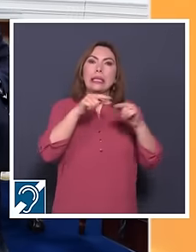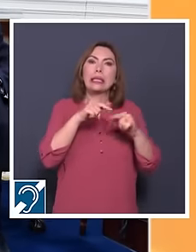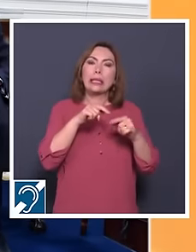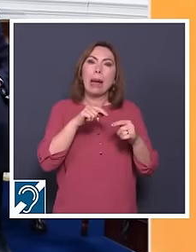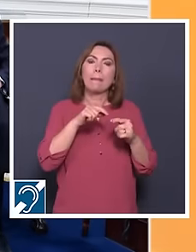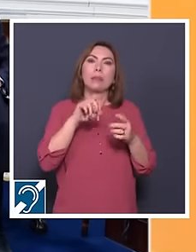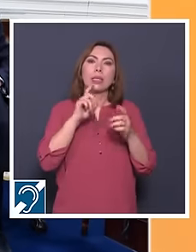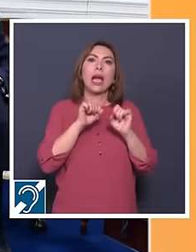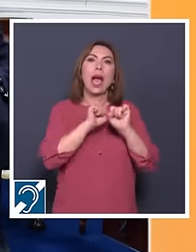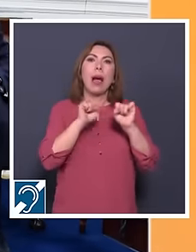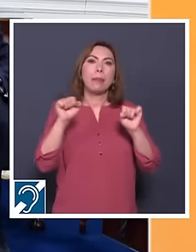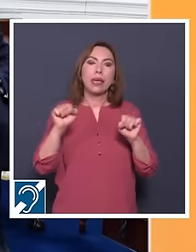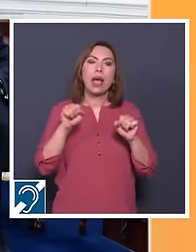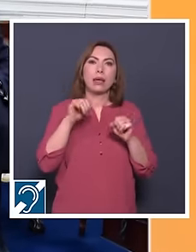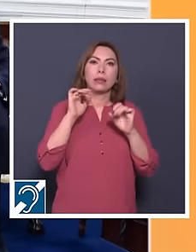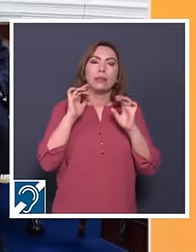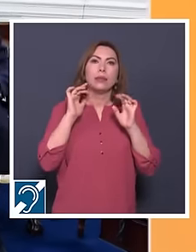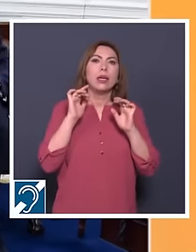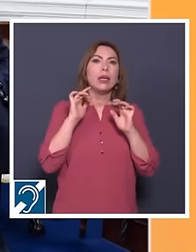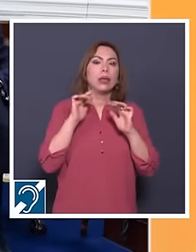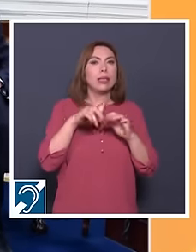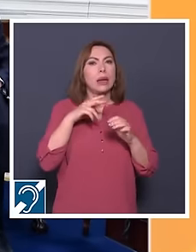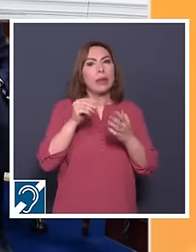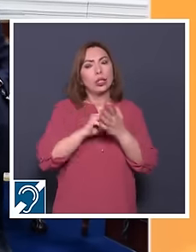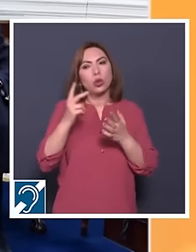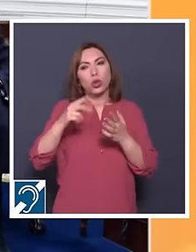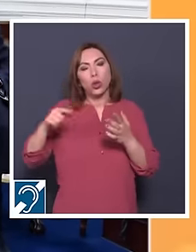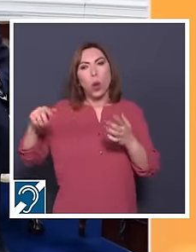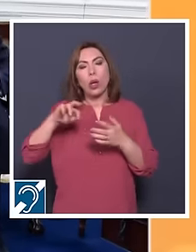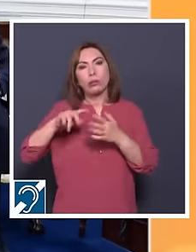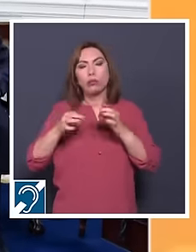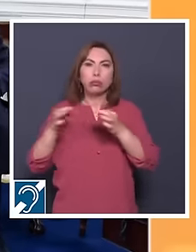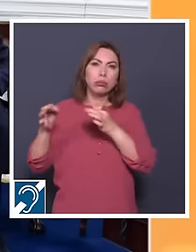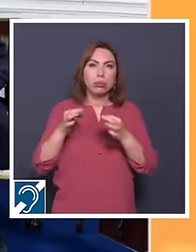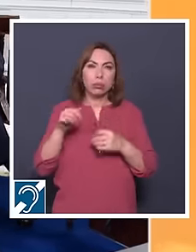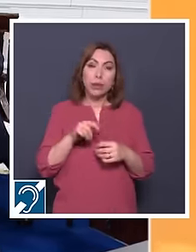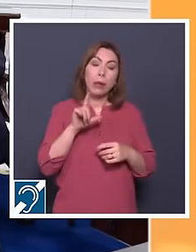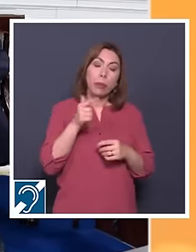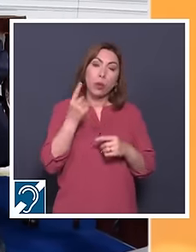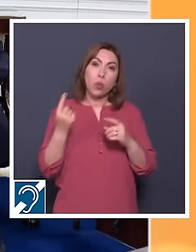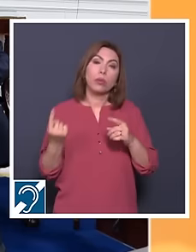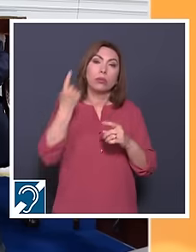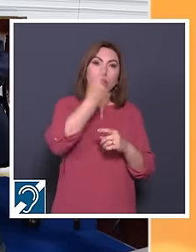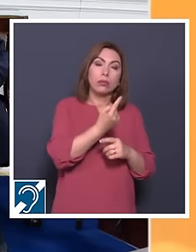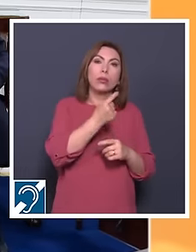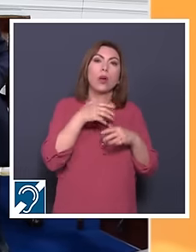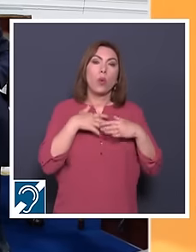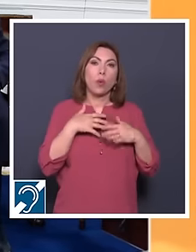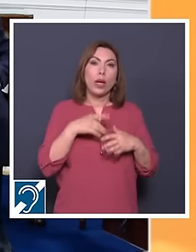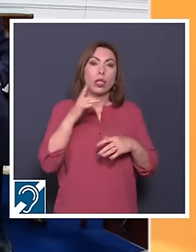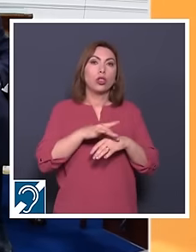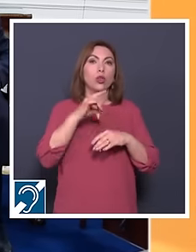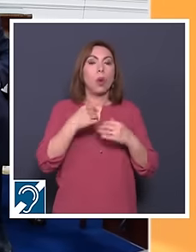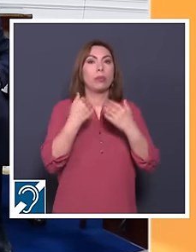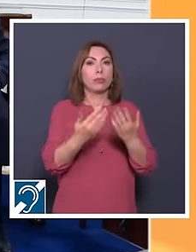mai sunt încă două în faze avansate de operaționalizare și este posibil ca unul dintre acestea să ajungă la Ucraina și iată astfel soluția să vină